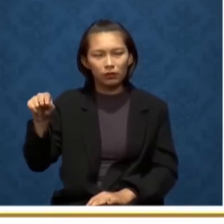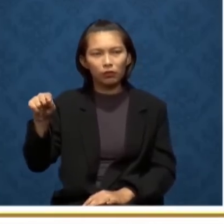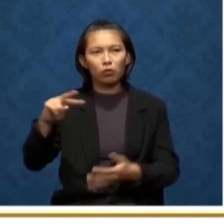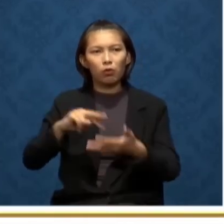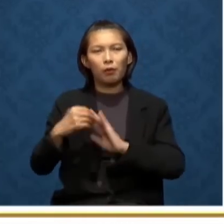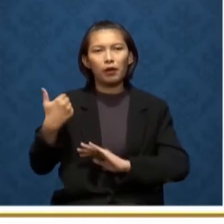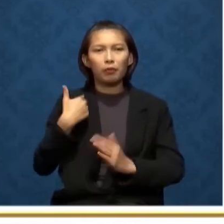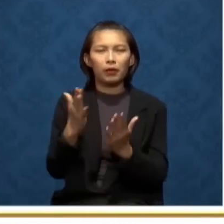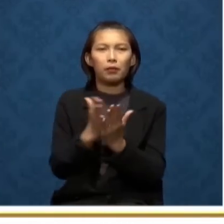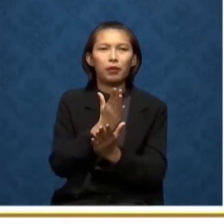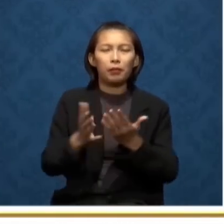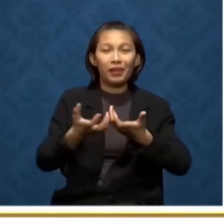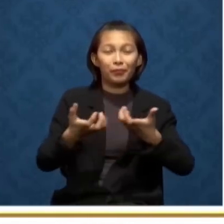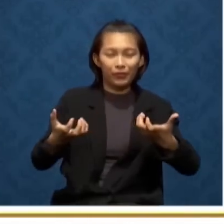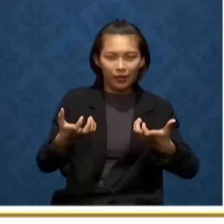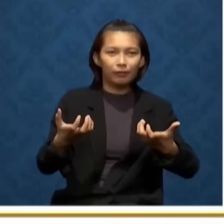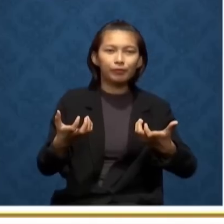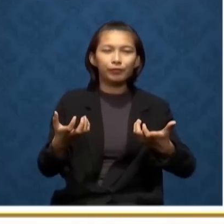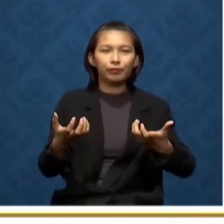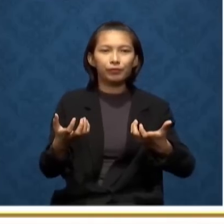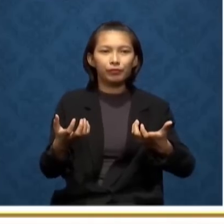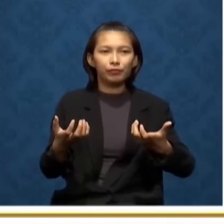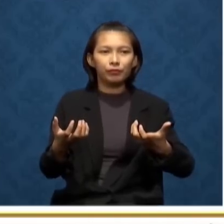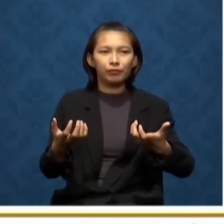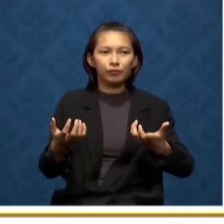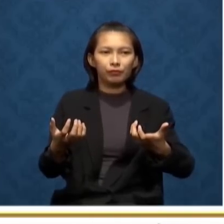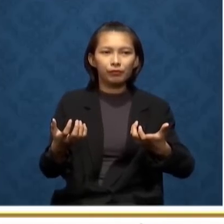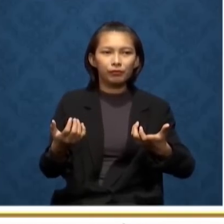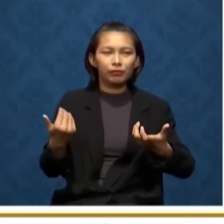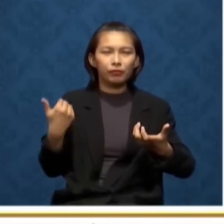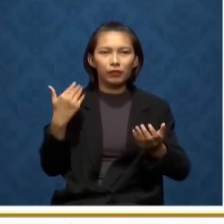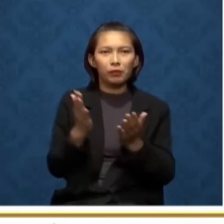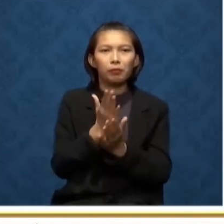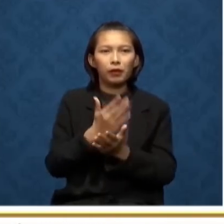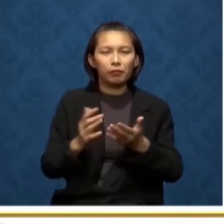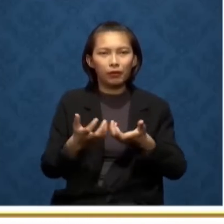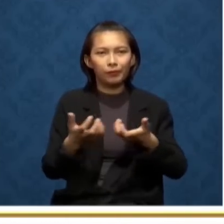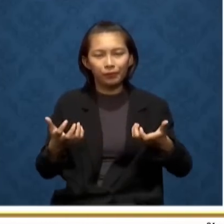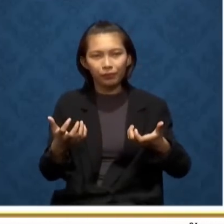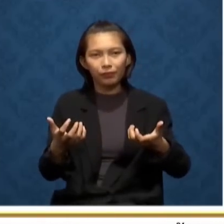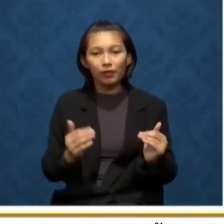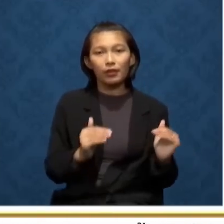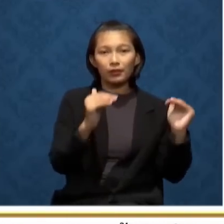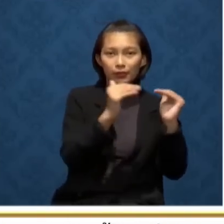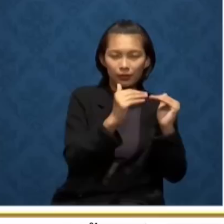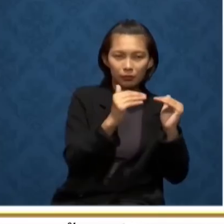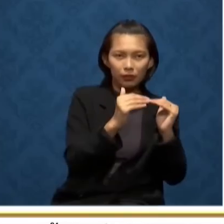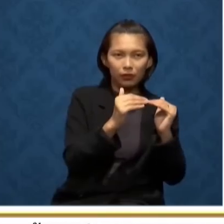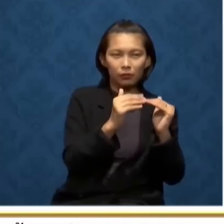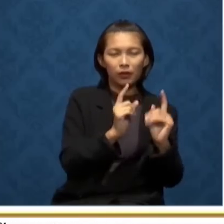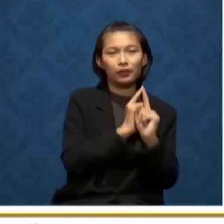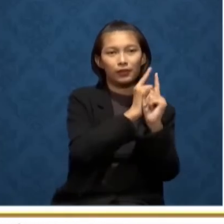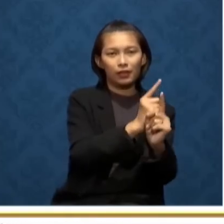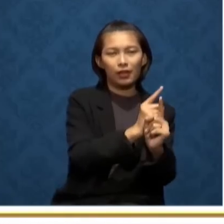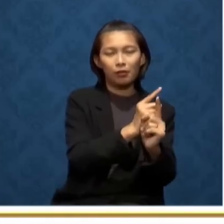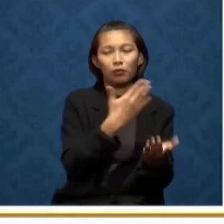จำแนกเรื่องร้องเรีนเป็ปเภทต่ๆนะครับเป็นแยกตามประเภทสิทธิมนุษยชนตาม